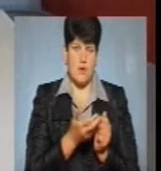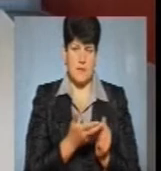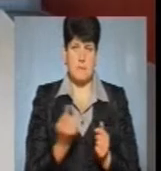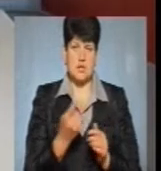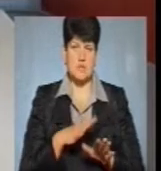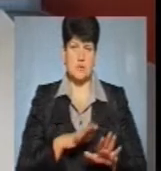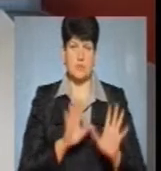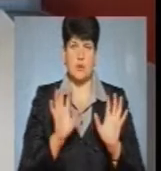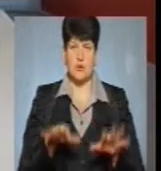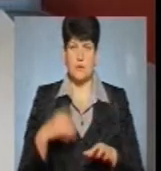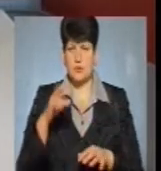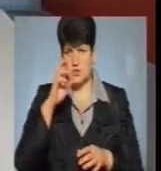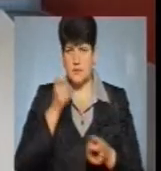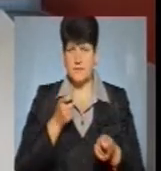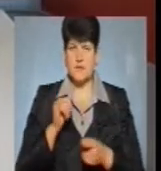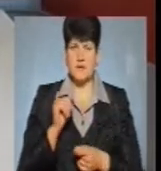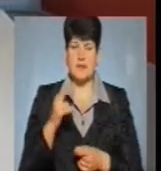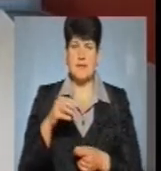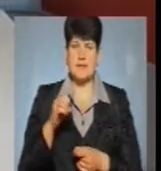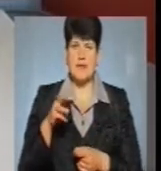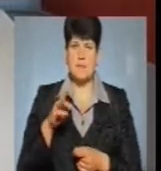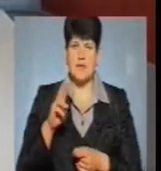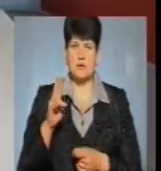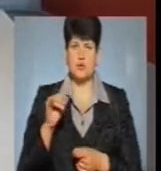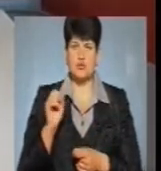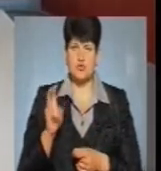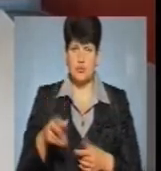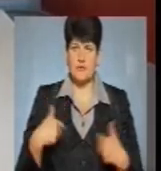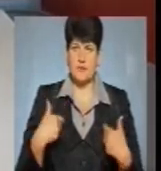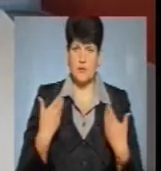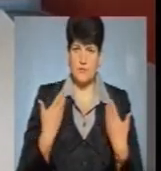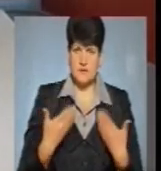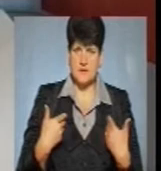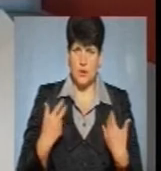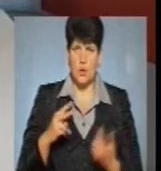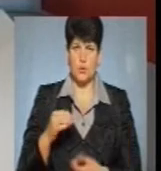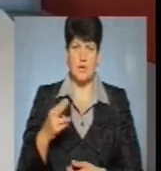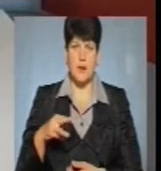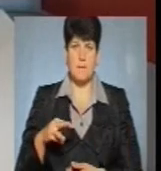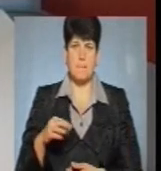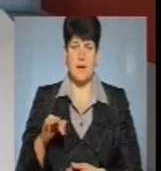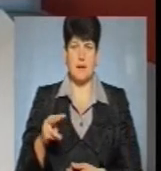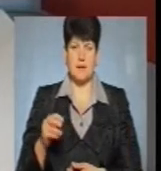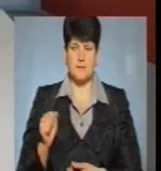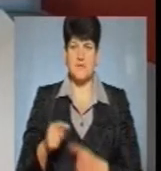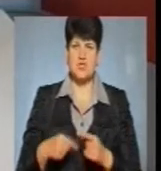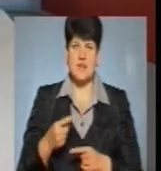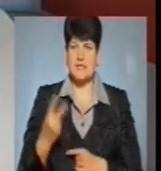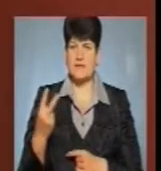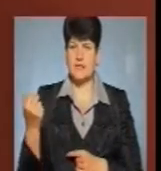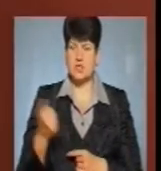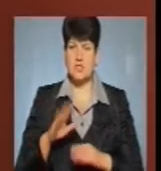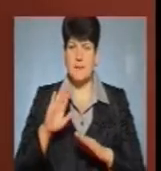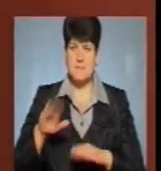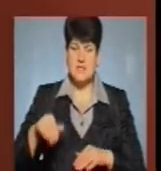заступник голови облдержадміністрації Ігор Дем'янчук. Вітаю вас. Вітаю, Людмила. Через два тижні після